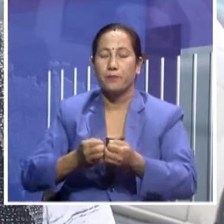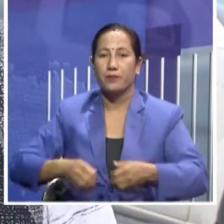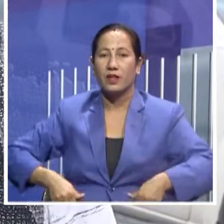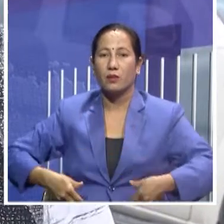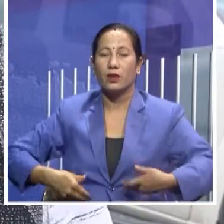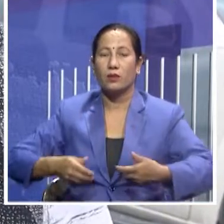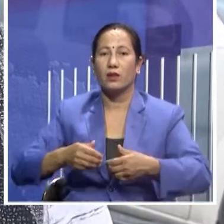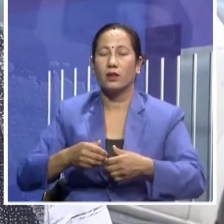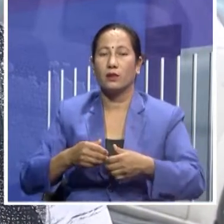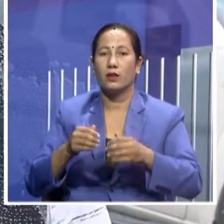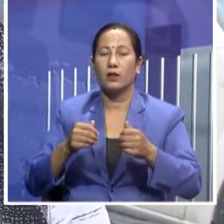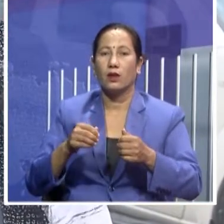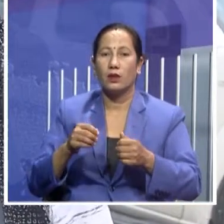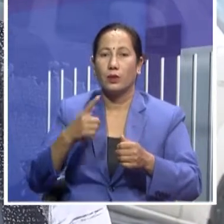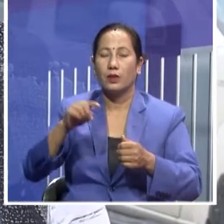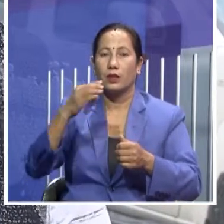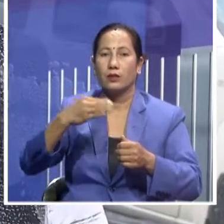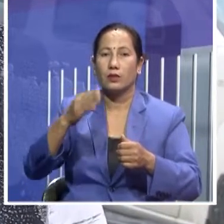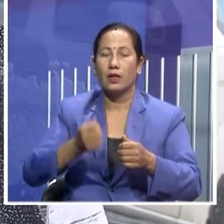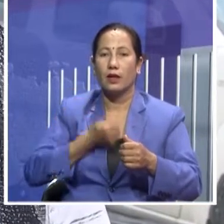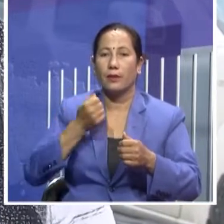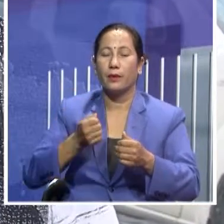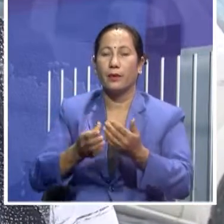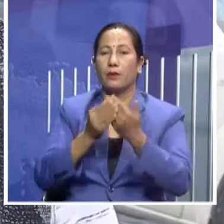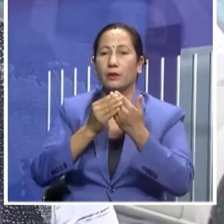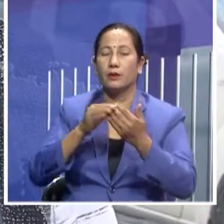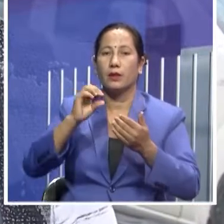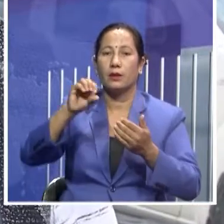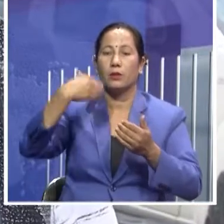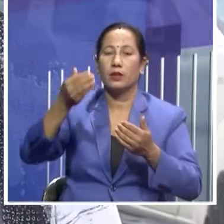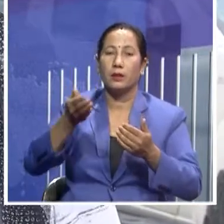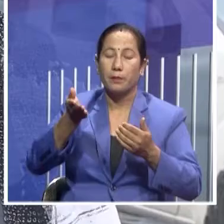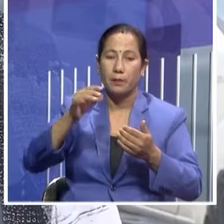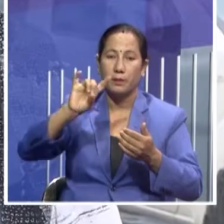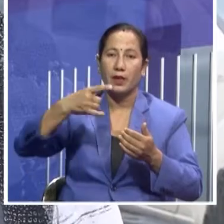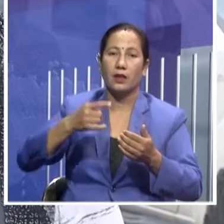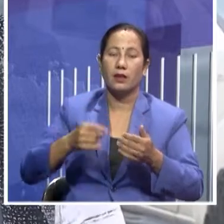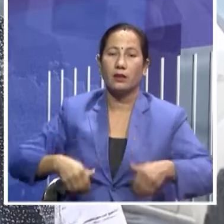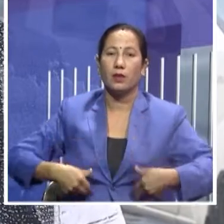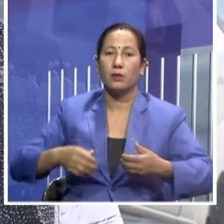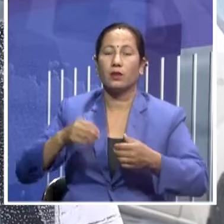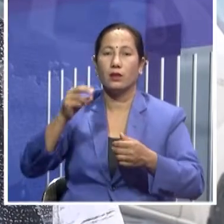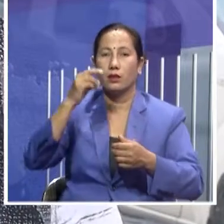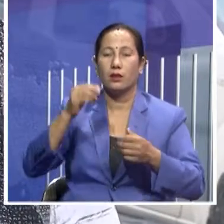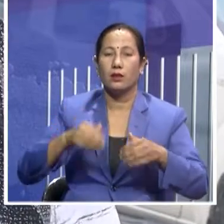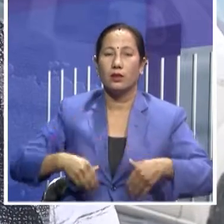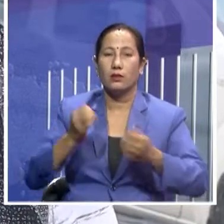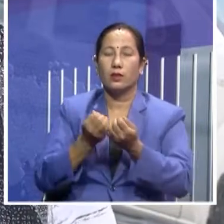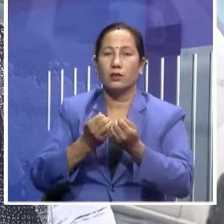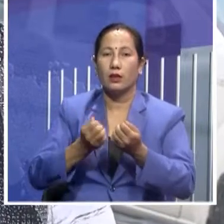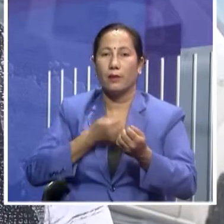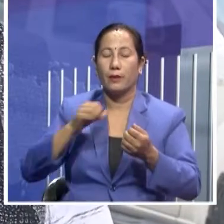गौरा पर्व मनाउँदा चाहिँ ठिक हुन्छ, किनकि अहिले हामी बचेपछि पछि पनि हामी गौरा पर्व मनाउन सक्छौँ। त्यही भएर आफ्नो पहिला एट फर्स्ट